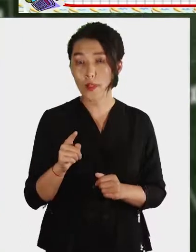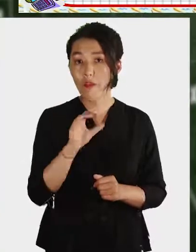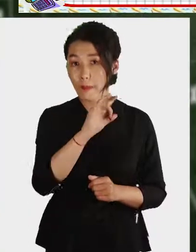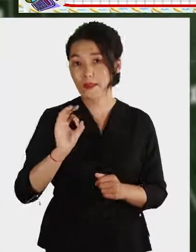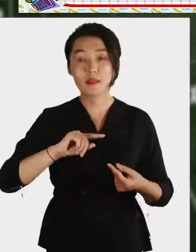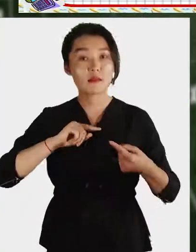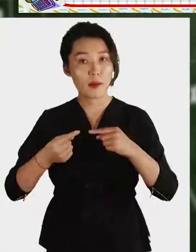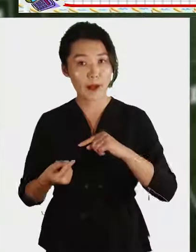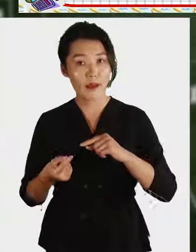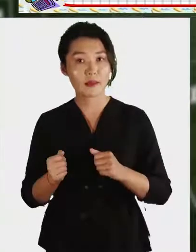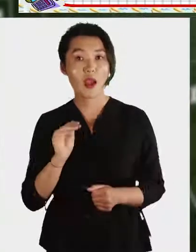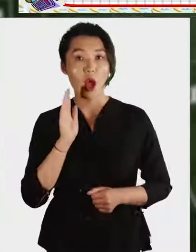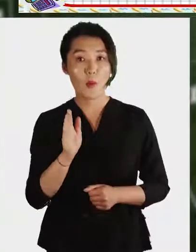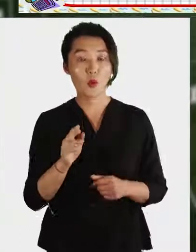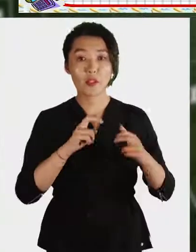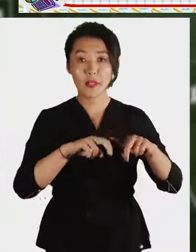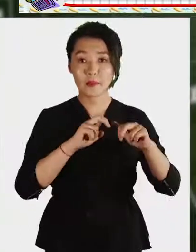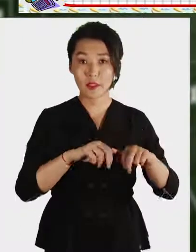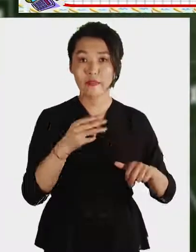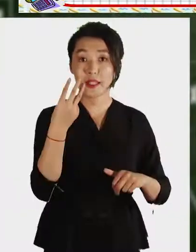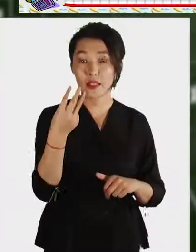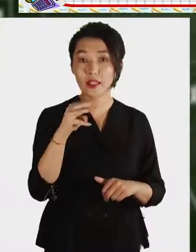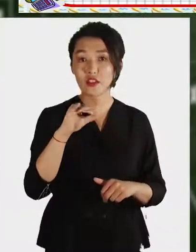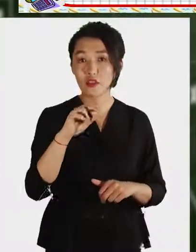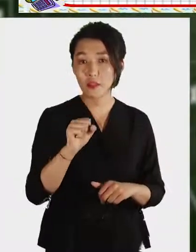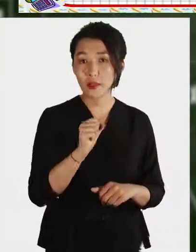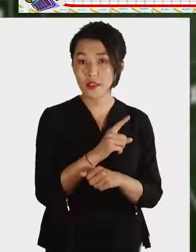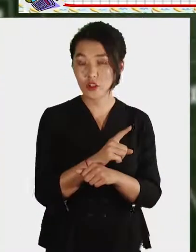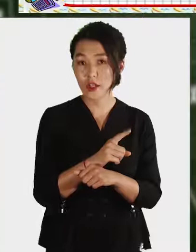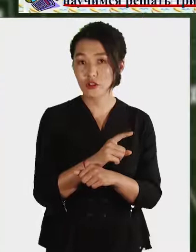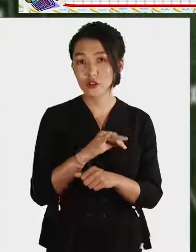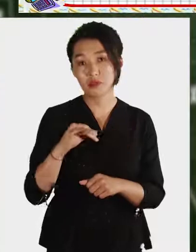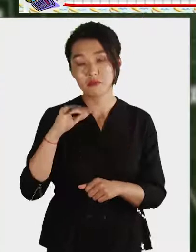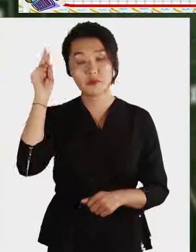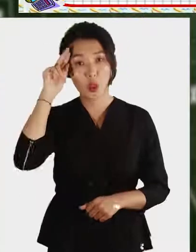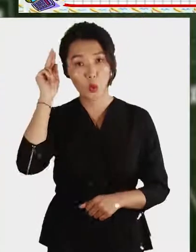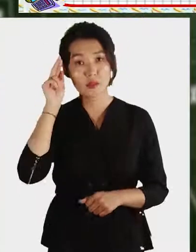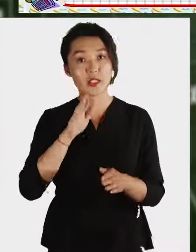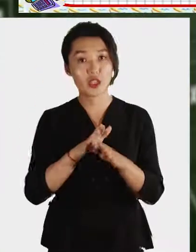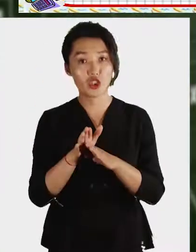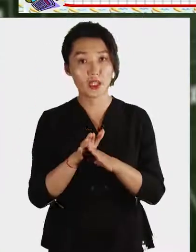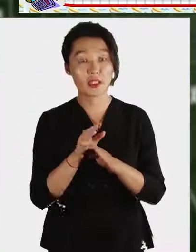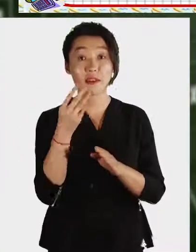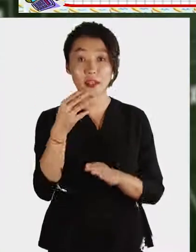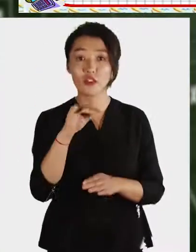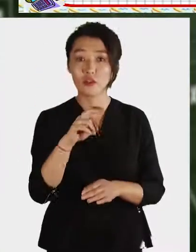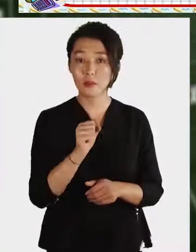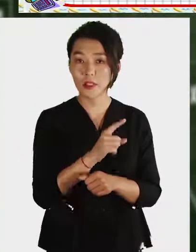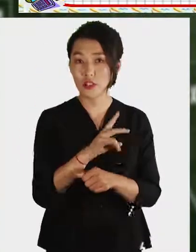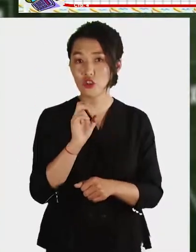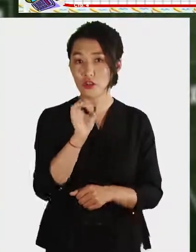обратно, будем распознавать три типа задач на проценты и научимся решать три типа задач